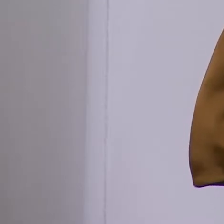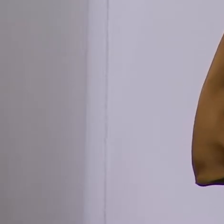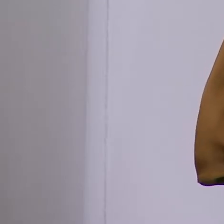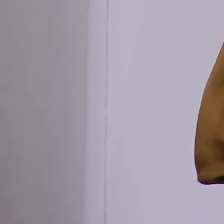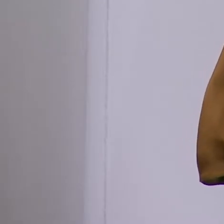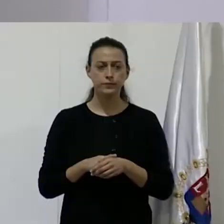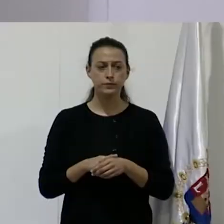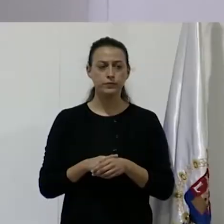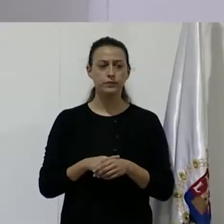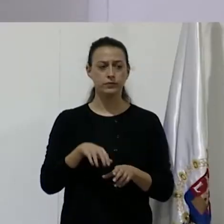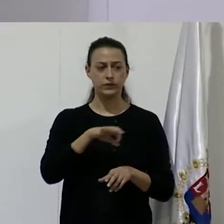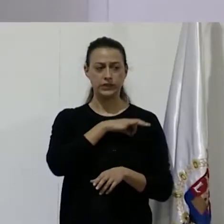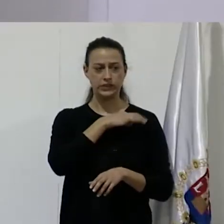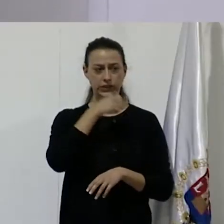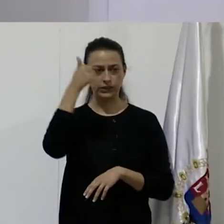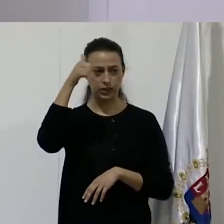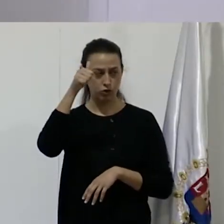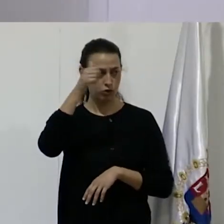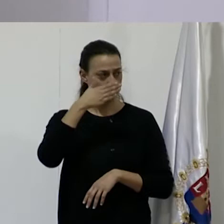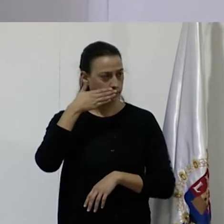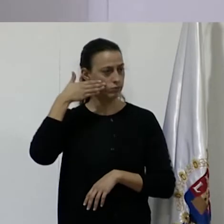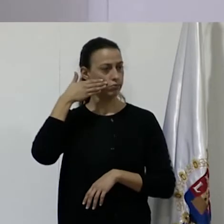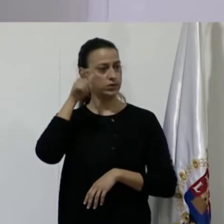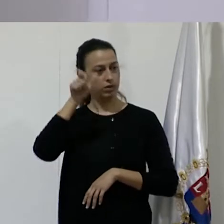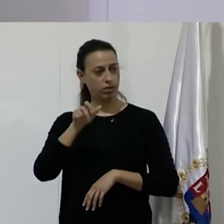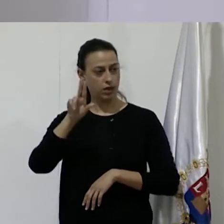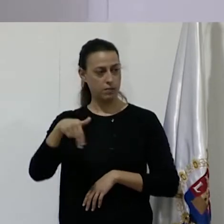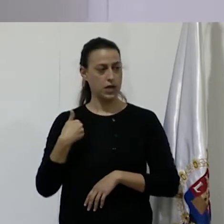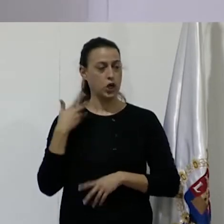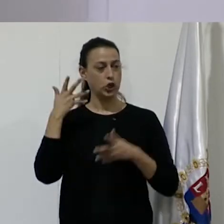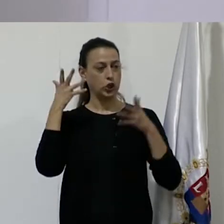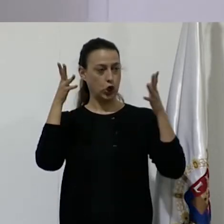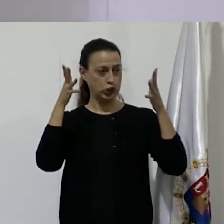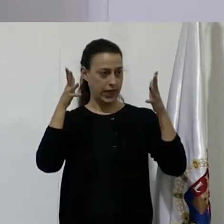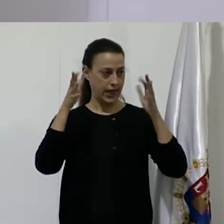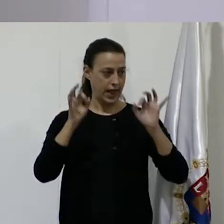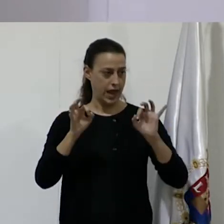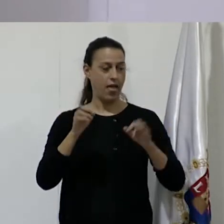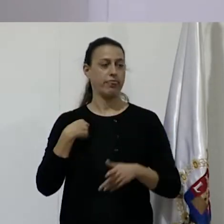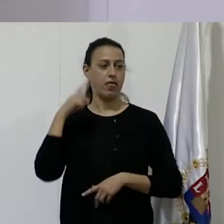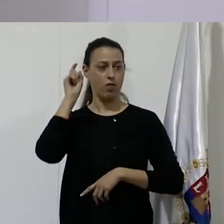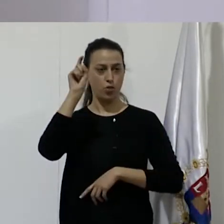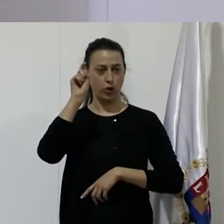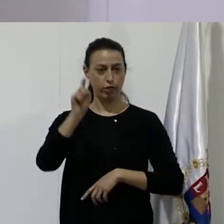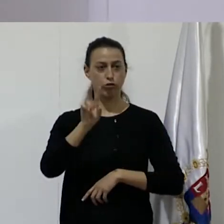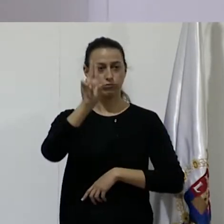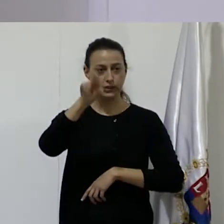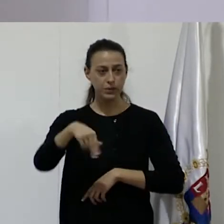Señor rector magnífico, honorable señora consellera de Educación, Cultura y Esport, señor rector